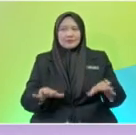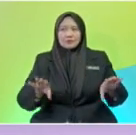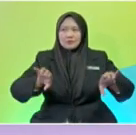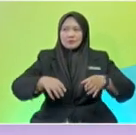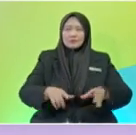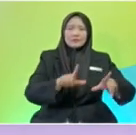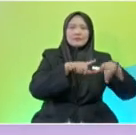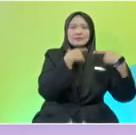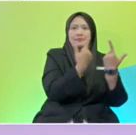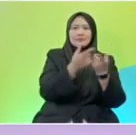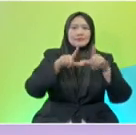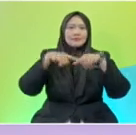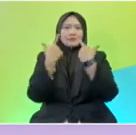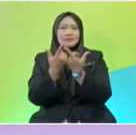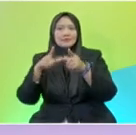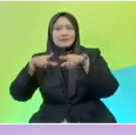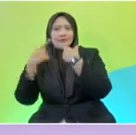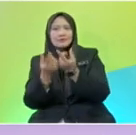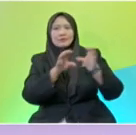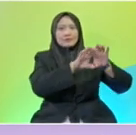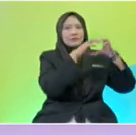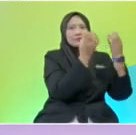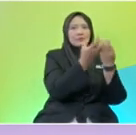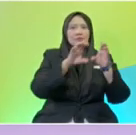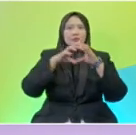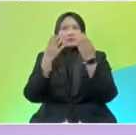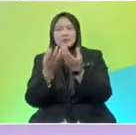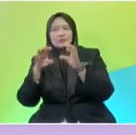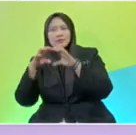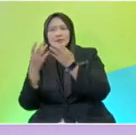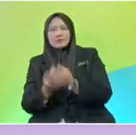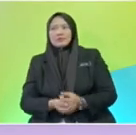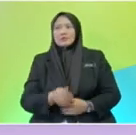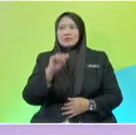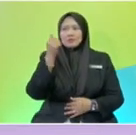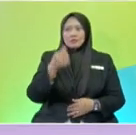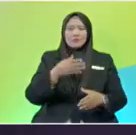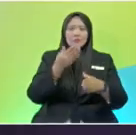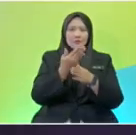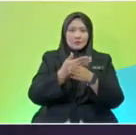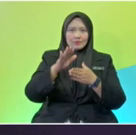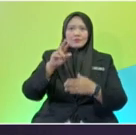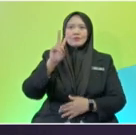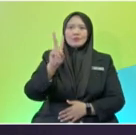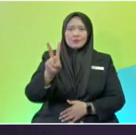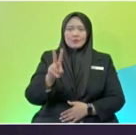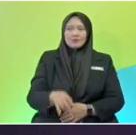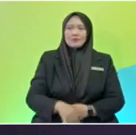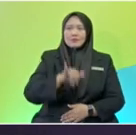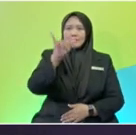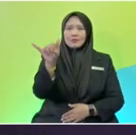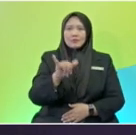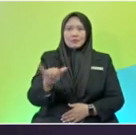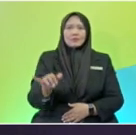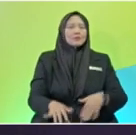gula ada gula ada bulan ada jawabannya Cikgu 10 bagi dua lima Tuliskan di